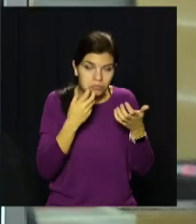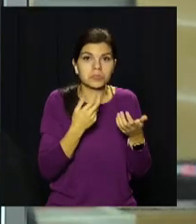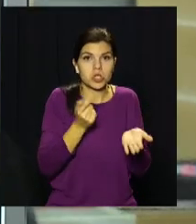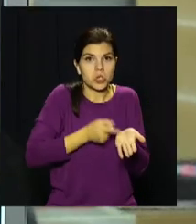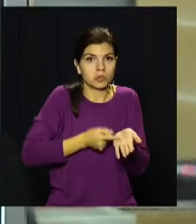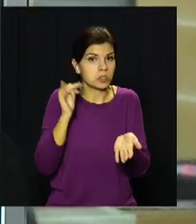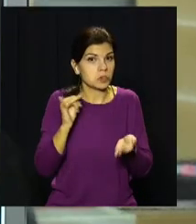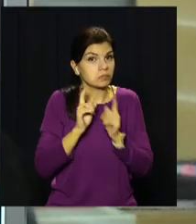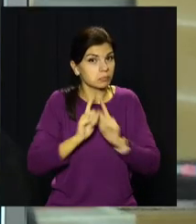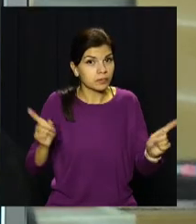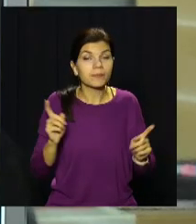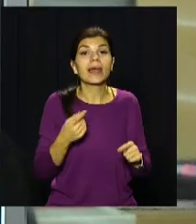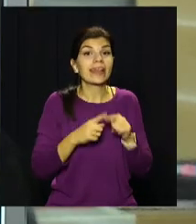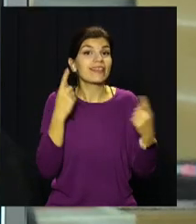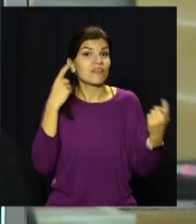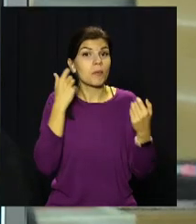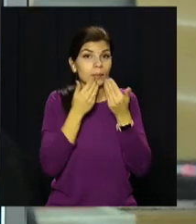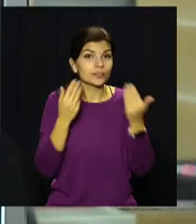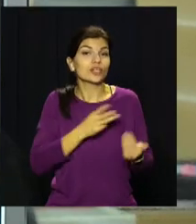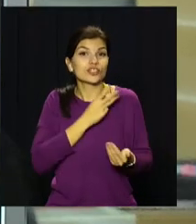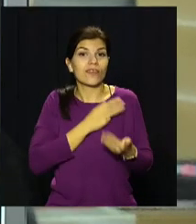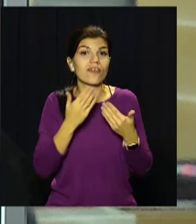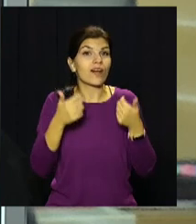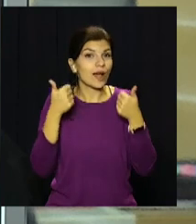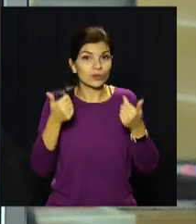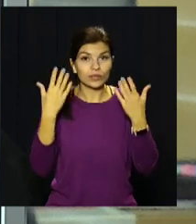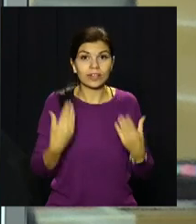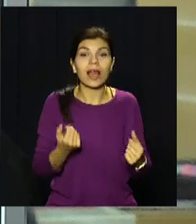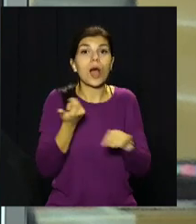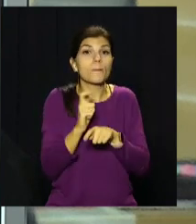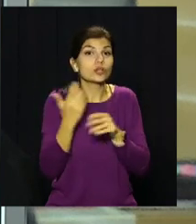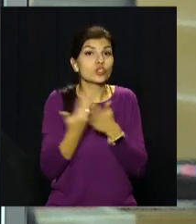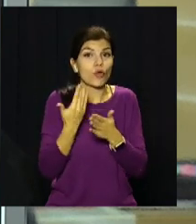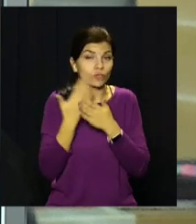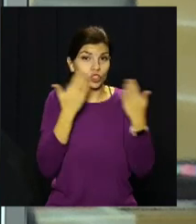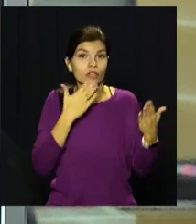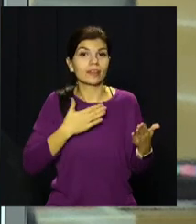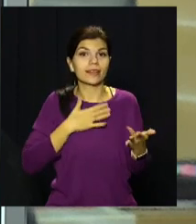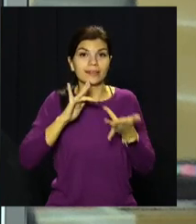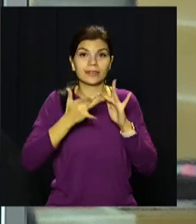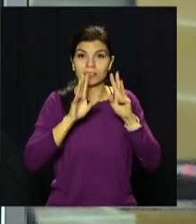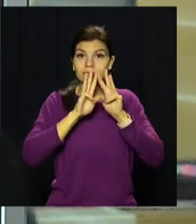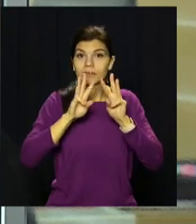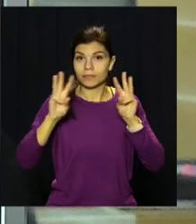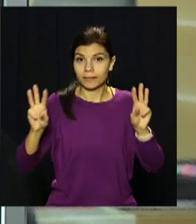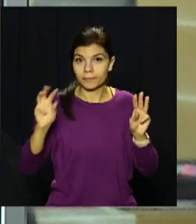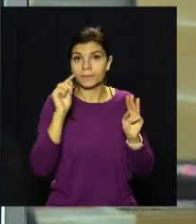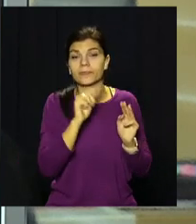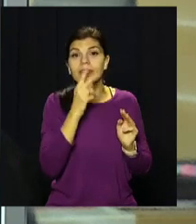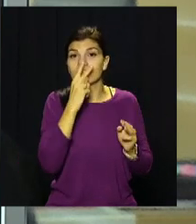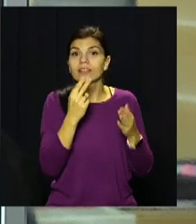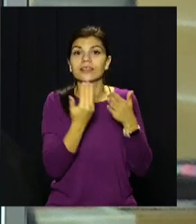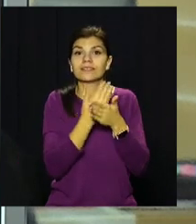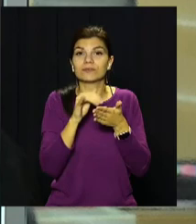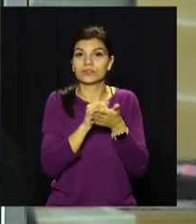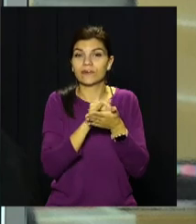І такою була остання інформація випуску. Бажаю вам вдалого дня, а більше новин читайте на нашому сайті opentv.media, дивіться